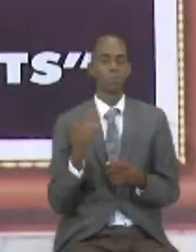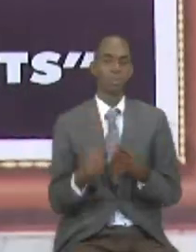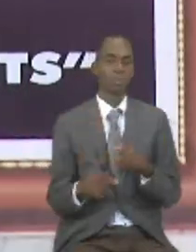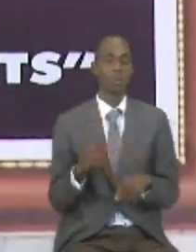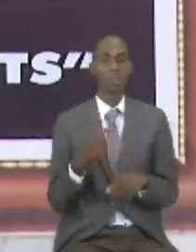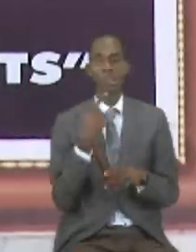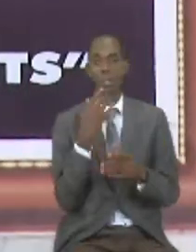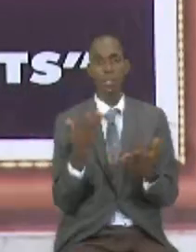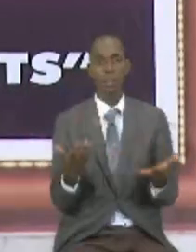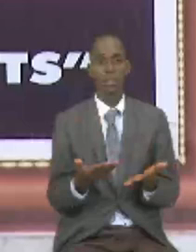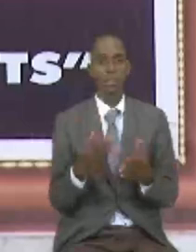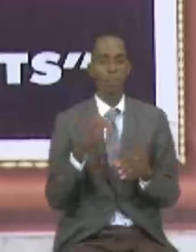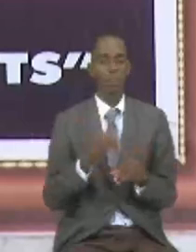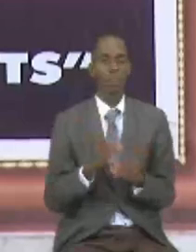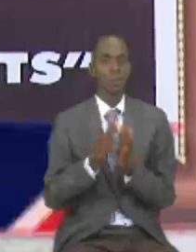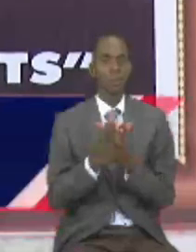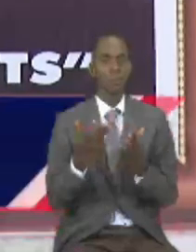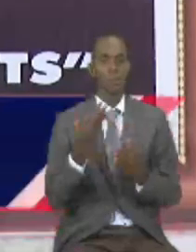119.